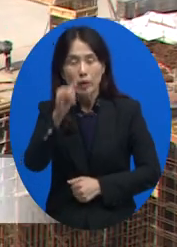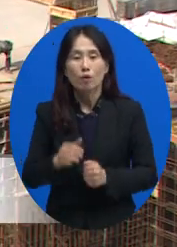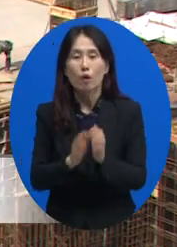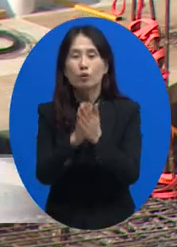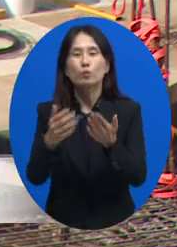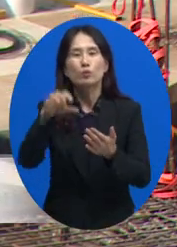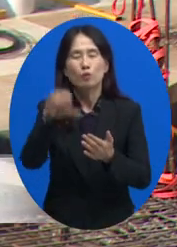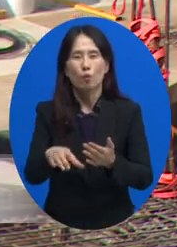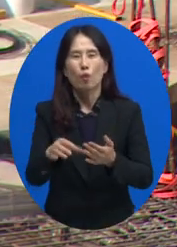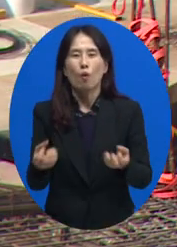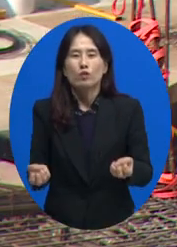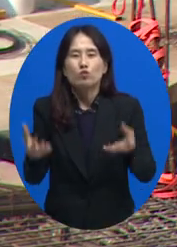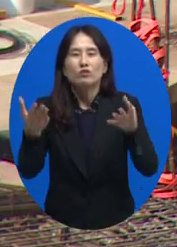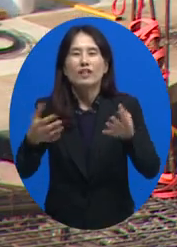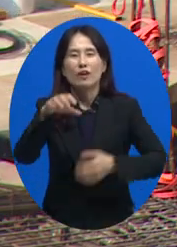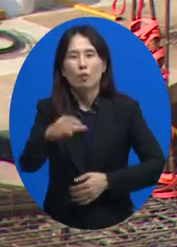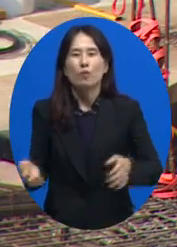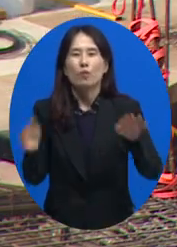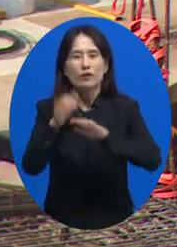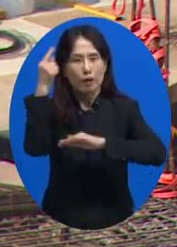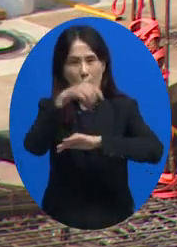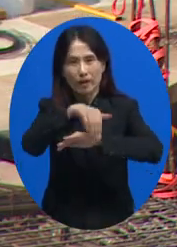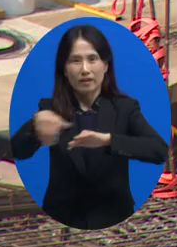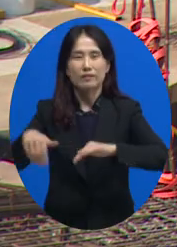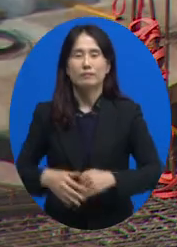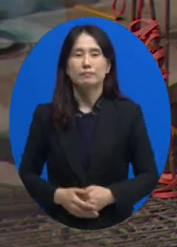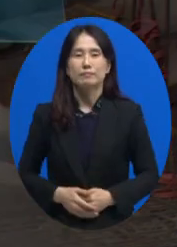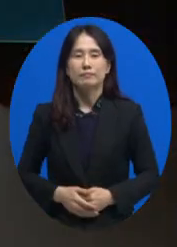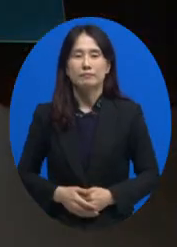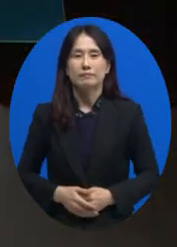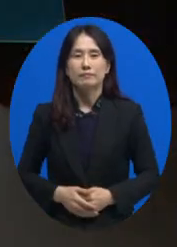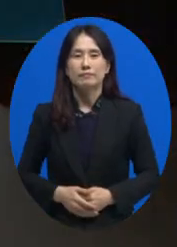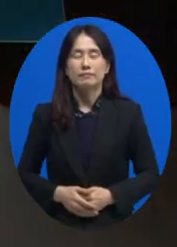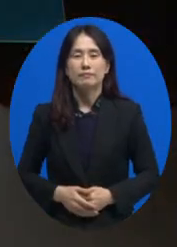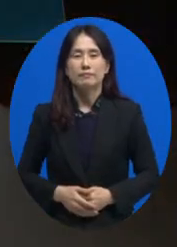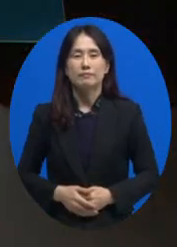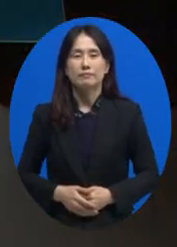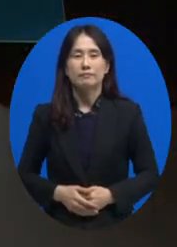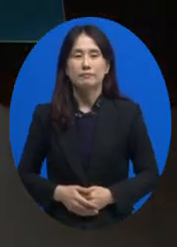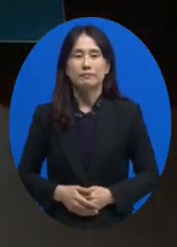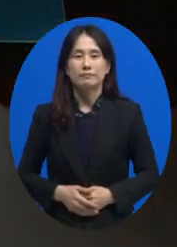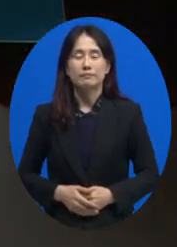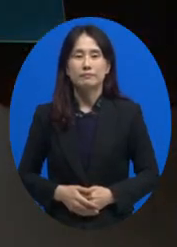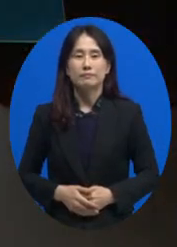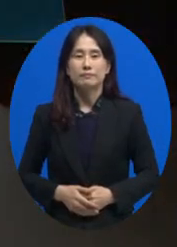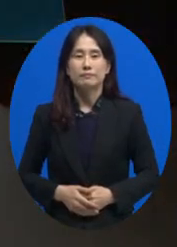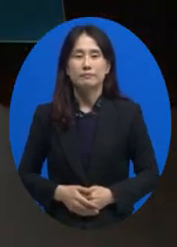독서문화축제회장을 마련한다는 구상입니다. 경기지TV 이슬비입니다.